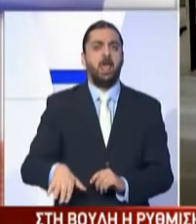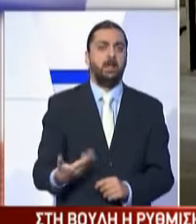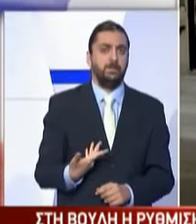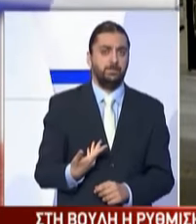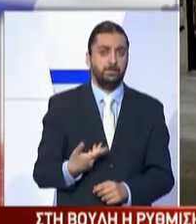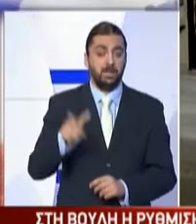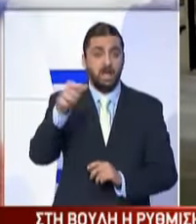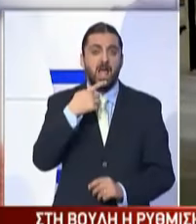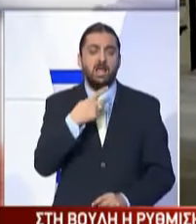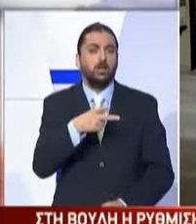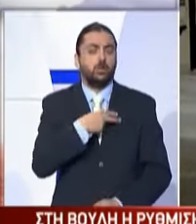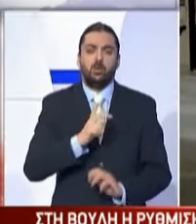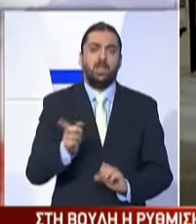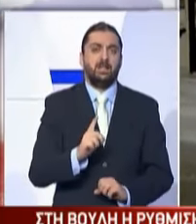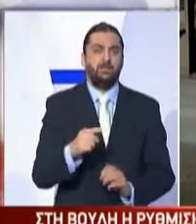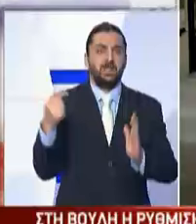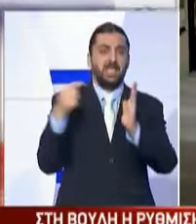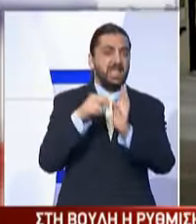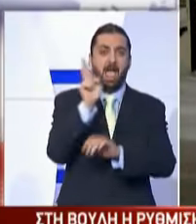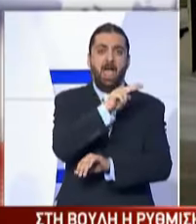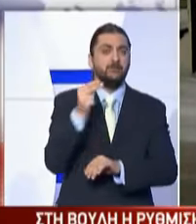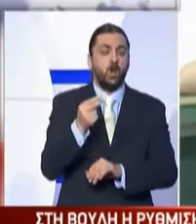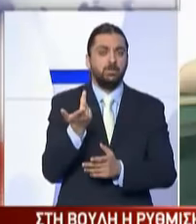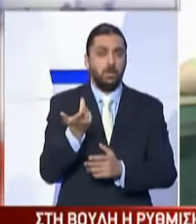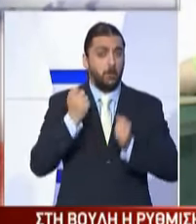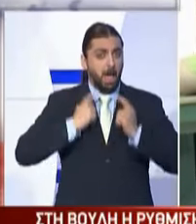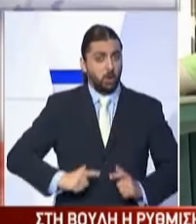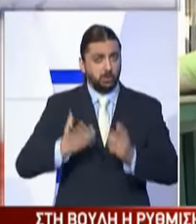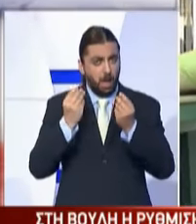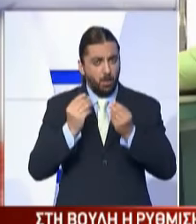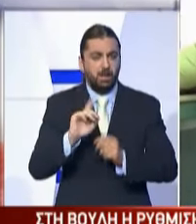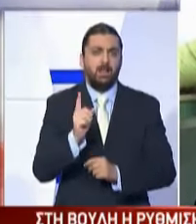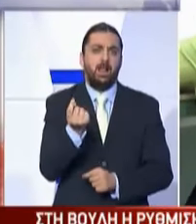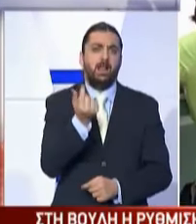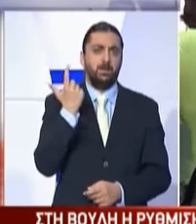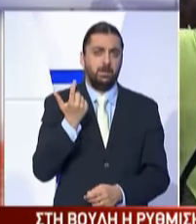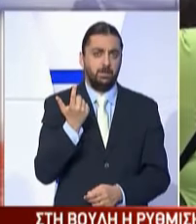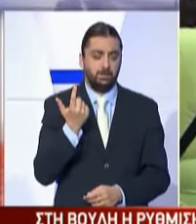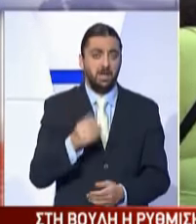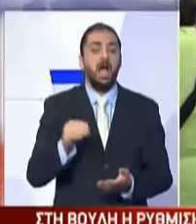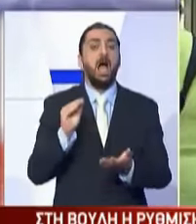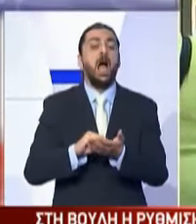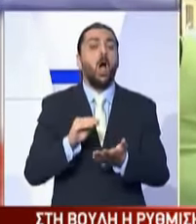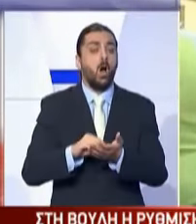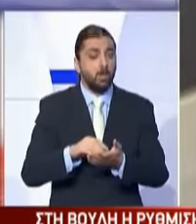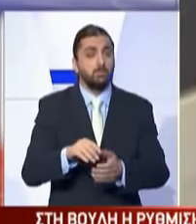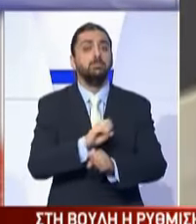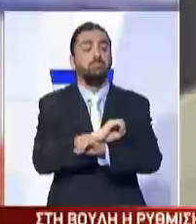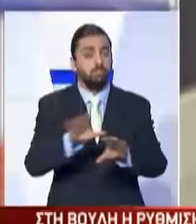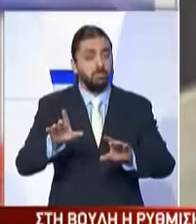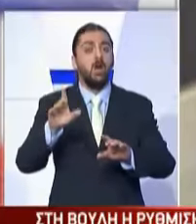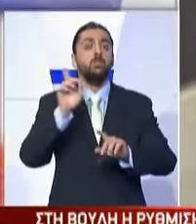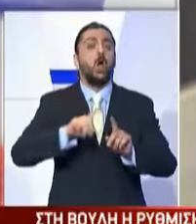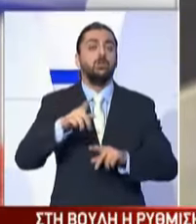γιατί 1.000 ευρώ δεν είναι περιουσία μεγάλη. Στη ρύθμιση του Υπουργείου Οικονομικών προβλέπεται η κοινοποίηση κατασχέσεων σε βάρος οφειλετών